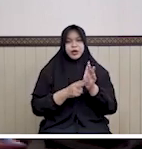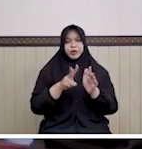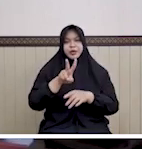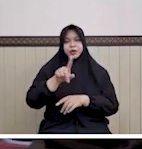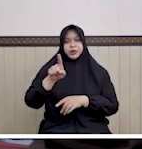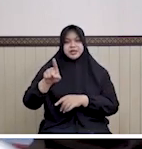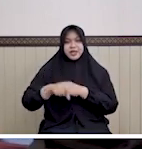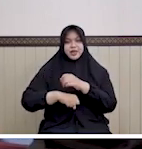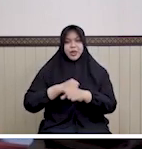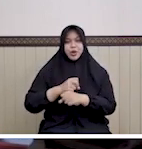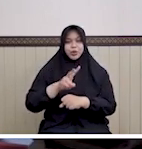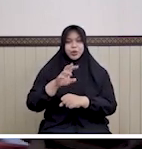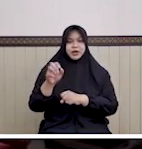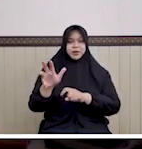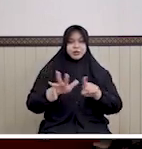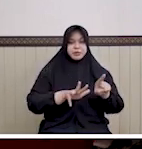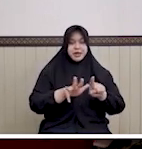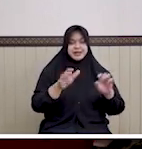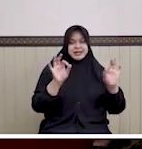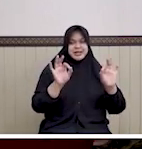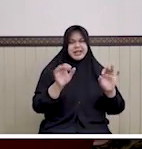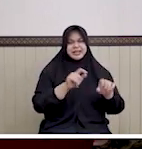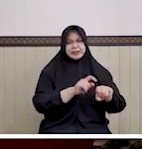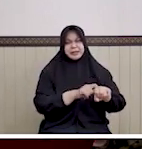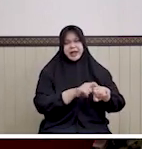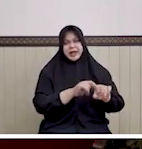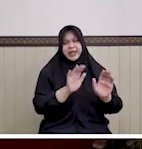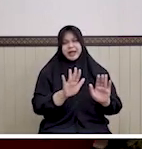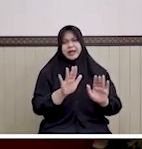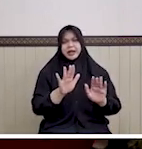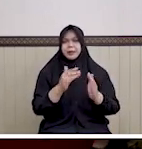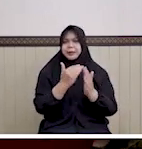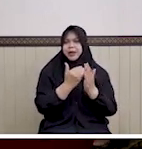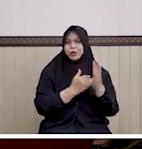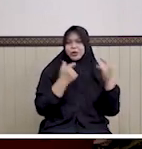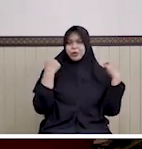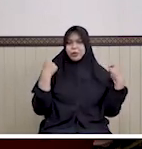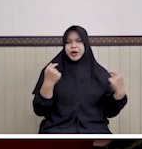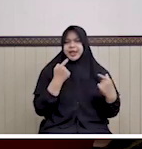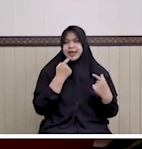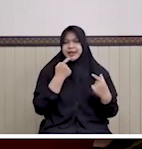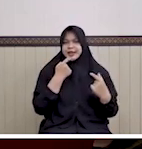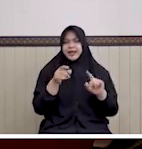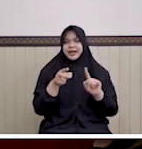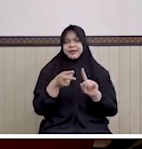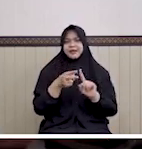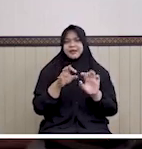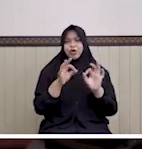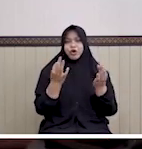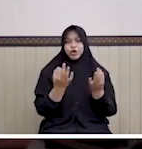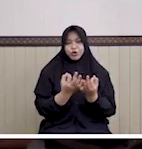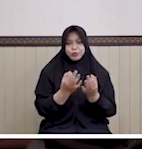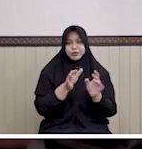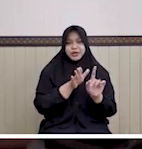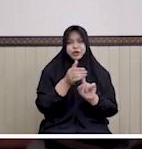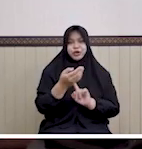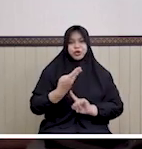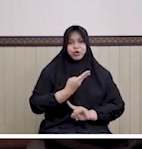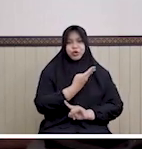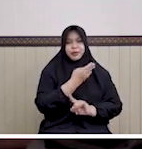2019 nah ini sebentar lagi ini hukumnya tentang kamu tentang forum perlindungan korban kekerasan Bagaimana